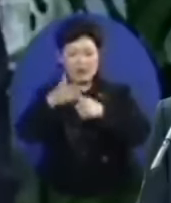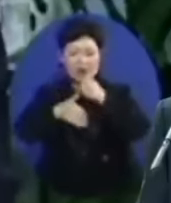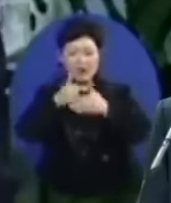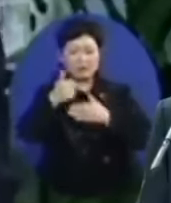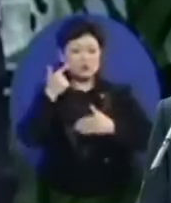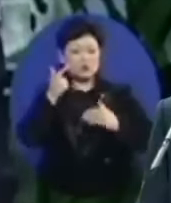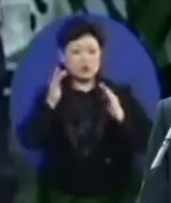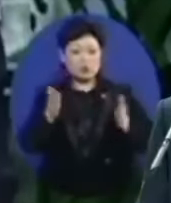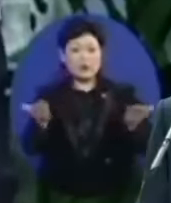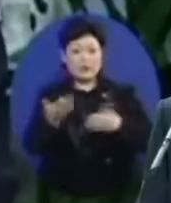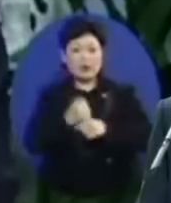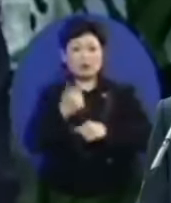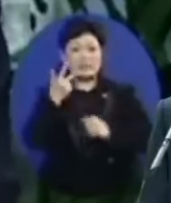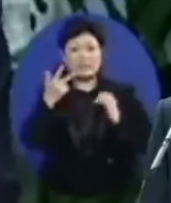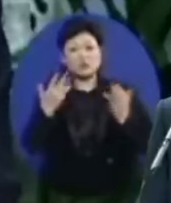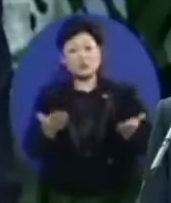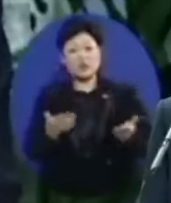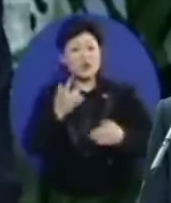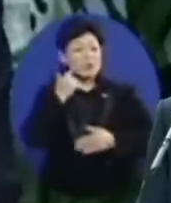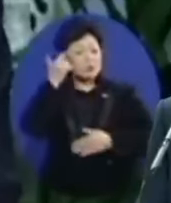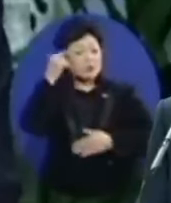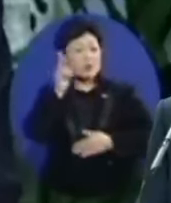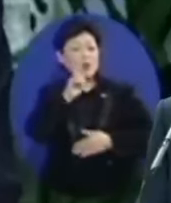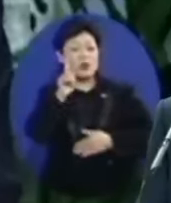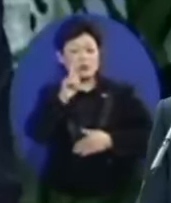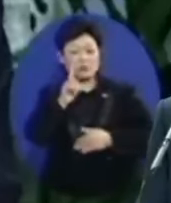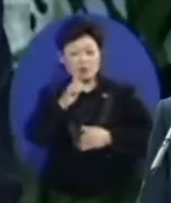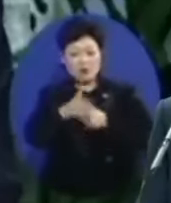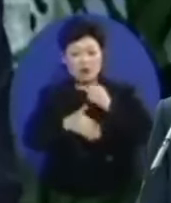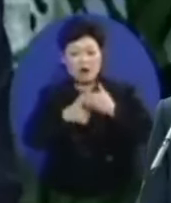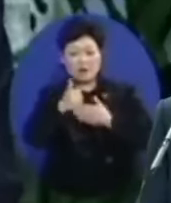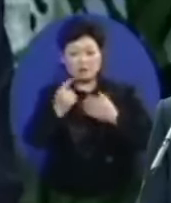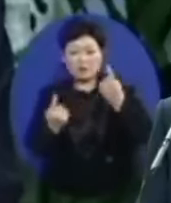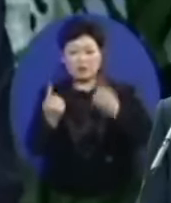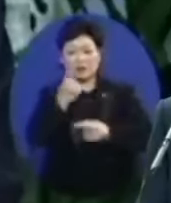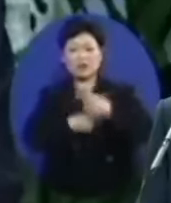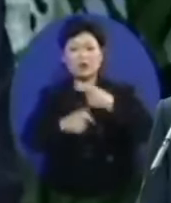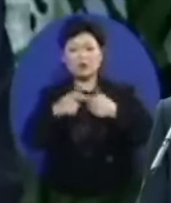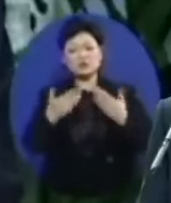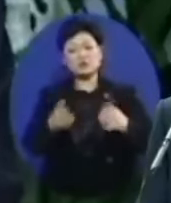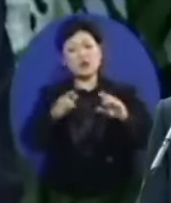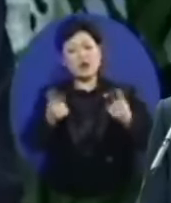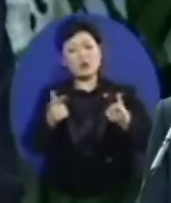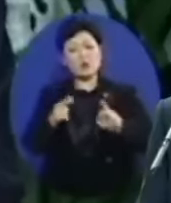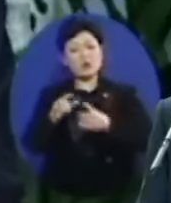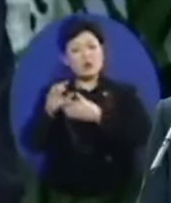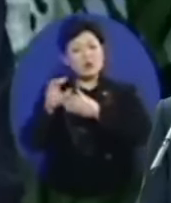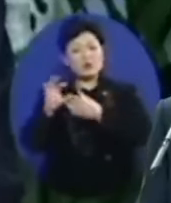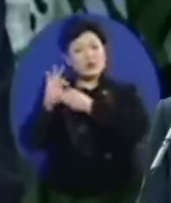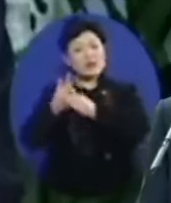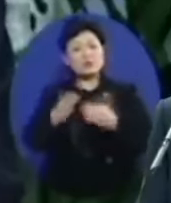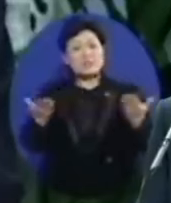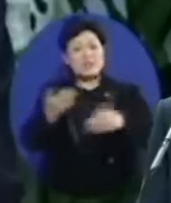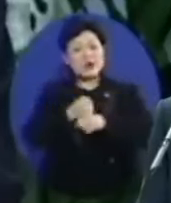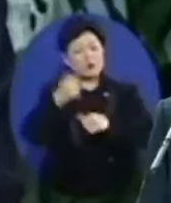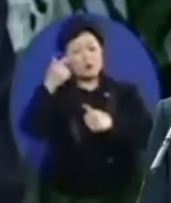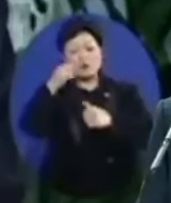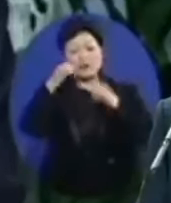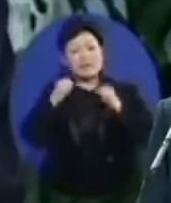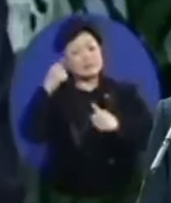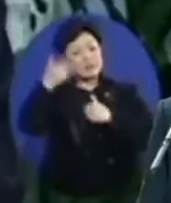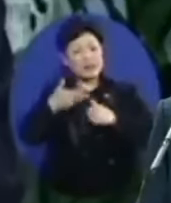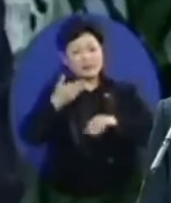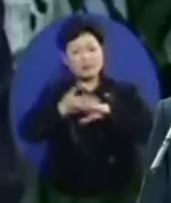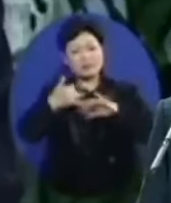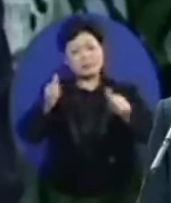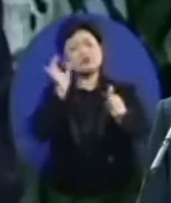하루 쉬었는데 목사님 뭐라고 하나님보다 좋습니까? 왜 안 쉬고 야단 법석을 합니까? 다른 사람이